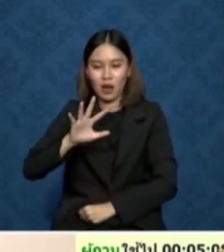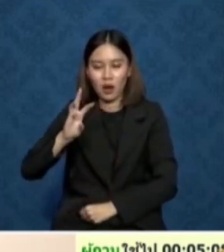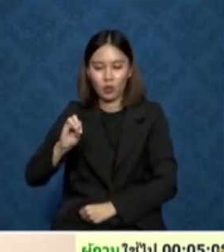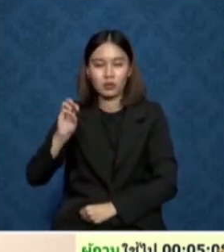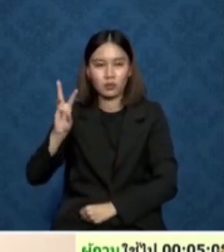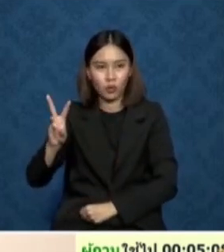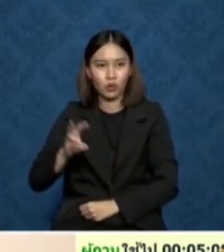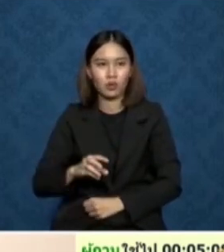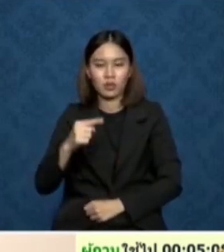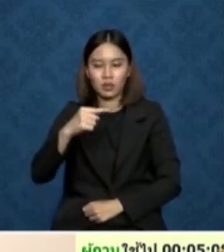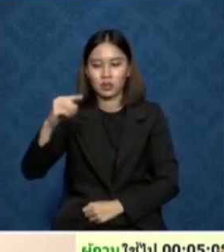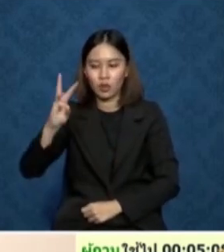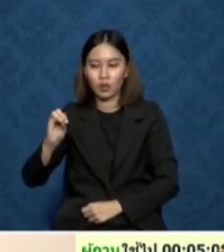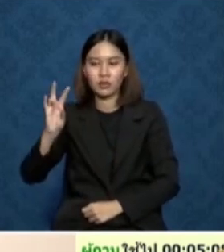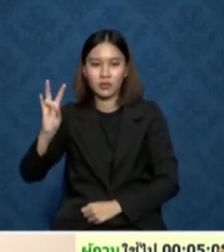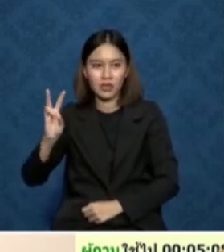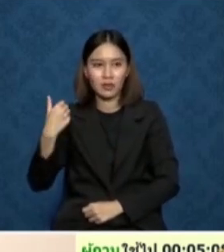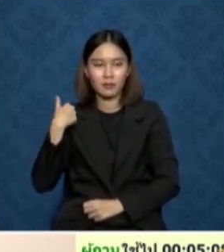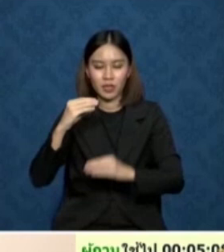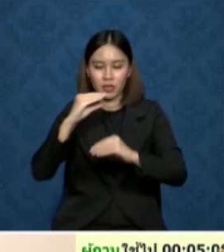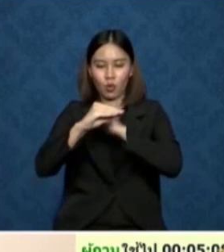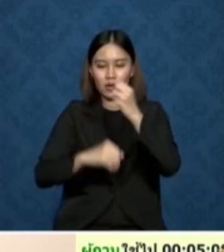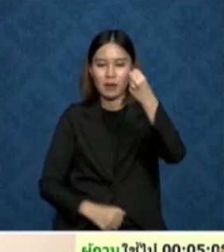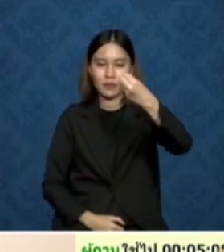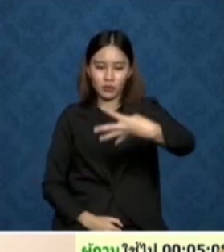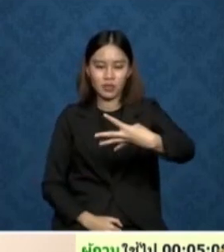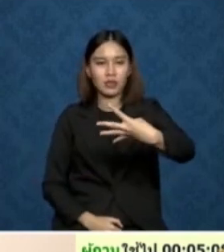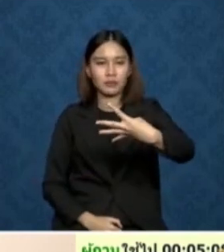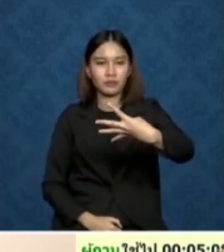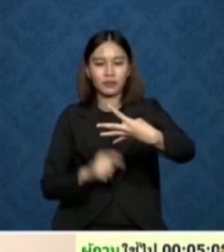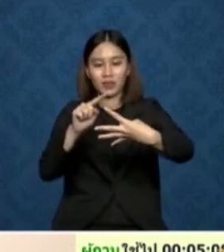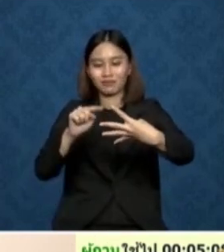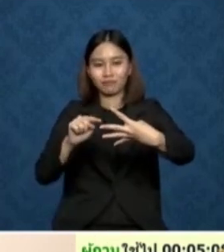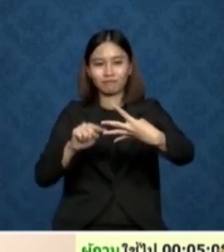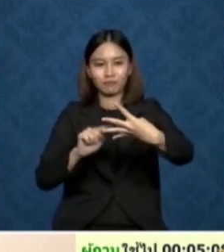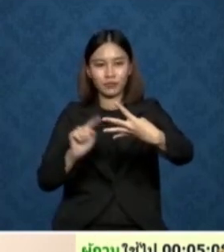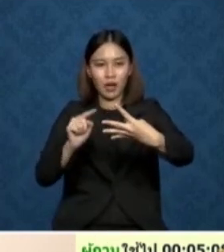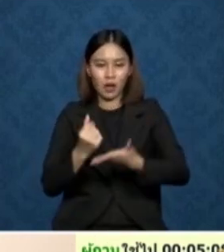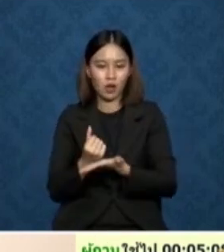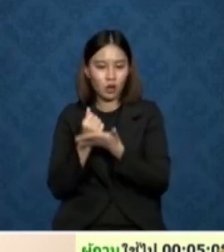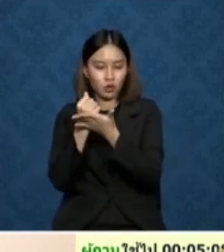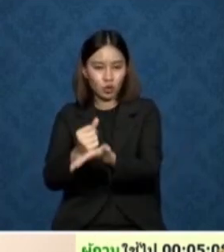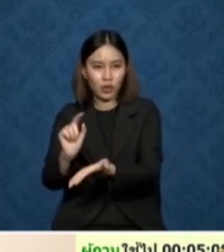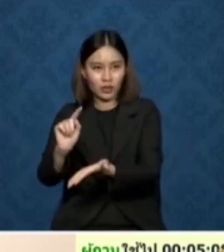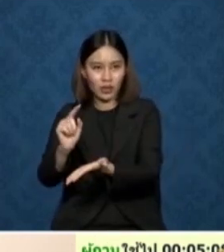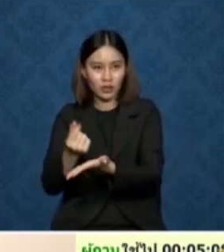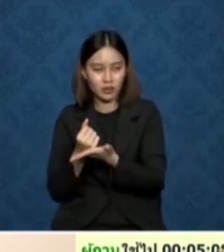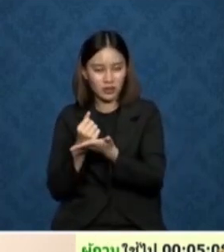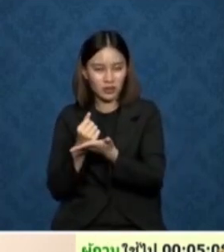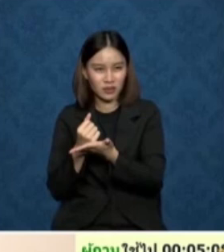566-67จำนวน 4 โงการได้กันเพื่อจะช่วยดึงอุปทาน